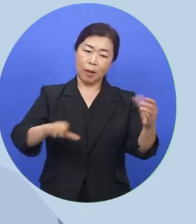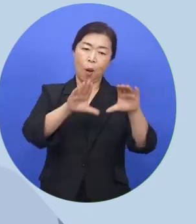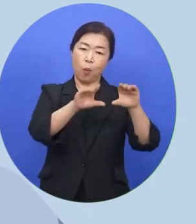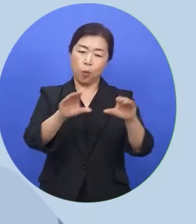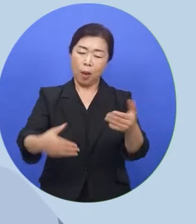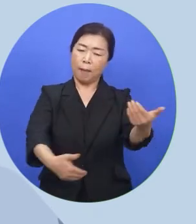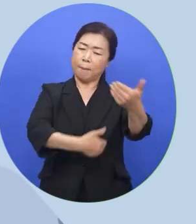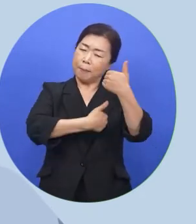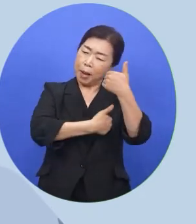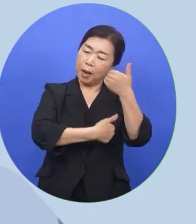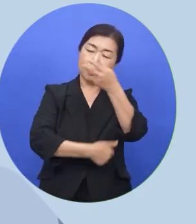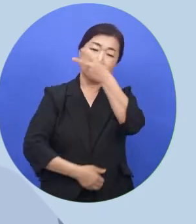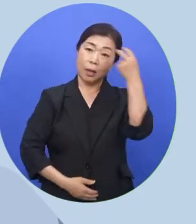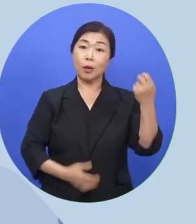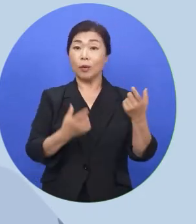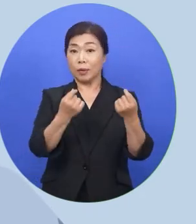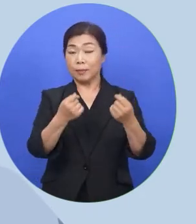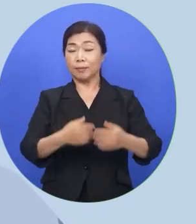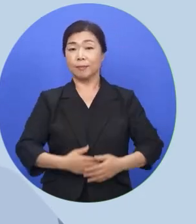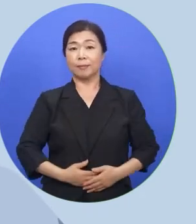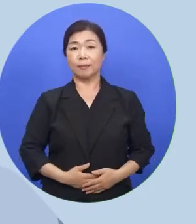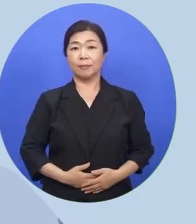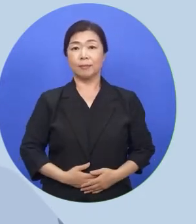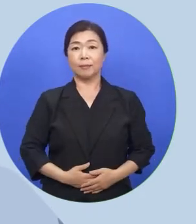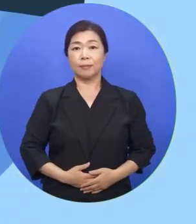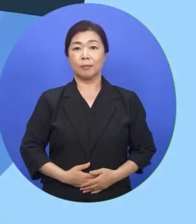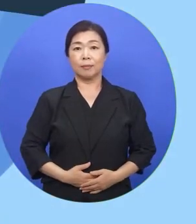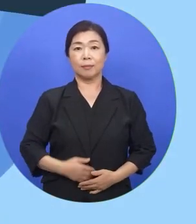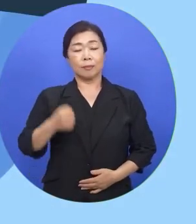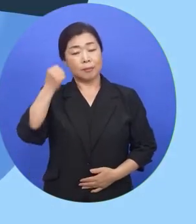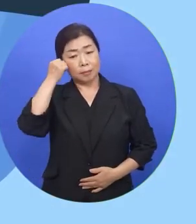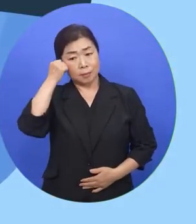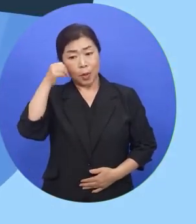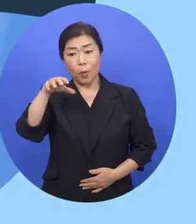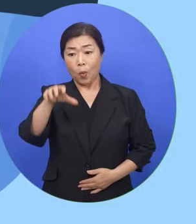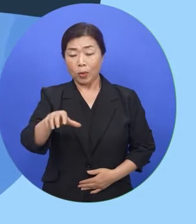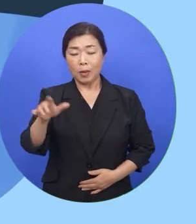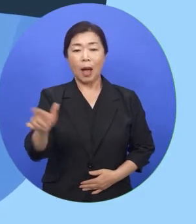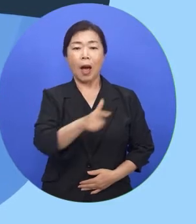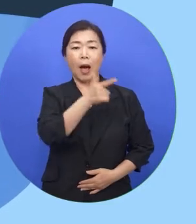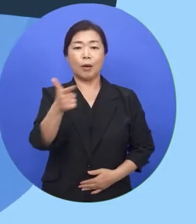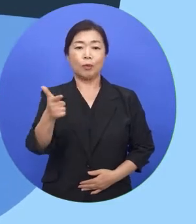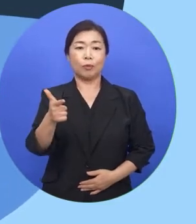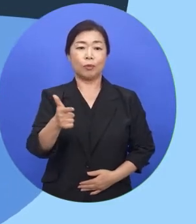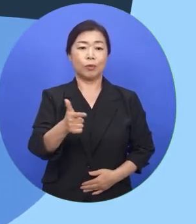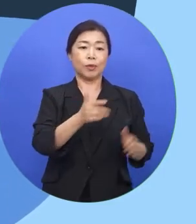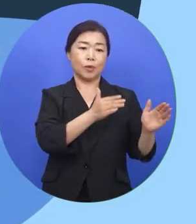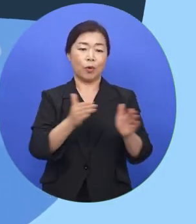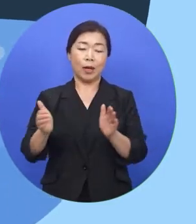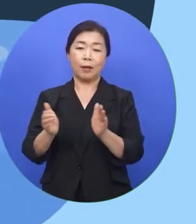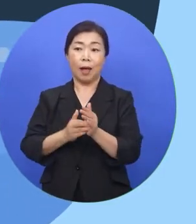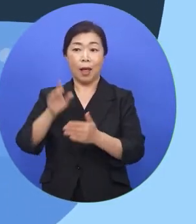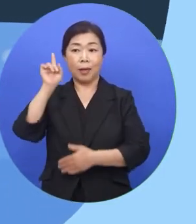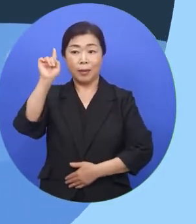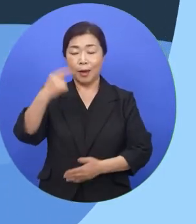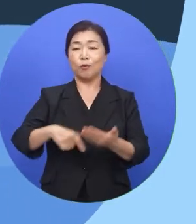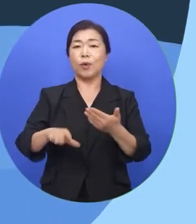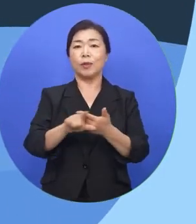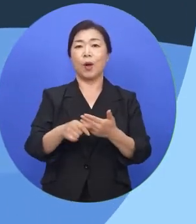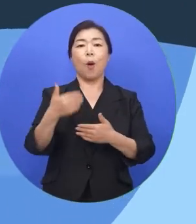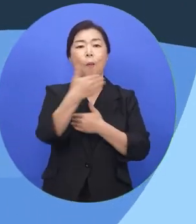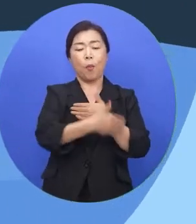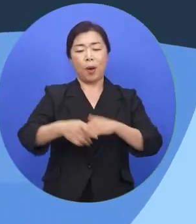길쭉하고 푹신한 베개를 안고 자는 거죠. 잠자는 곳은 하루를 마무리하고 내일을